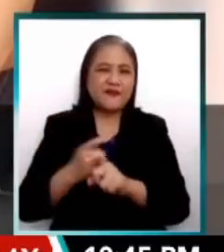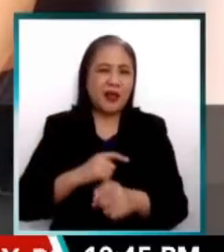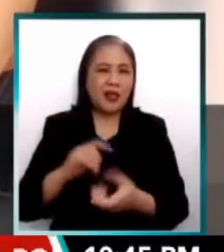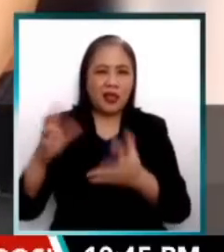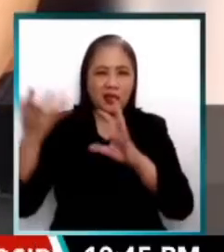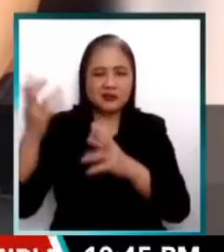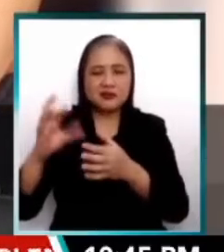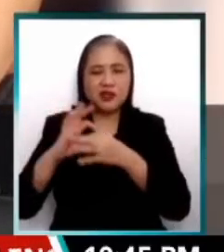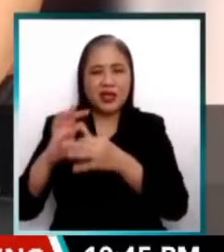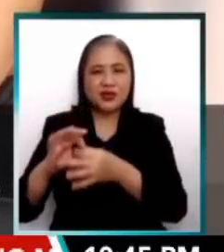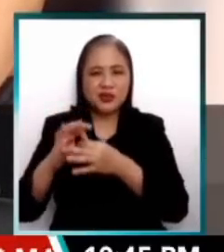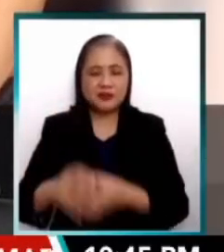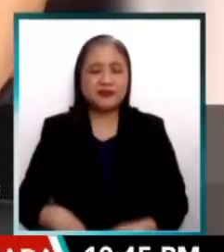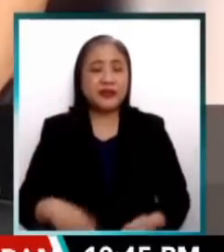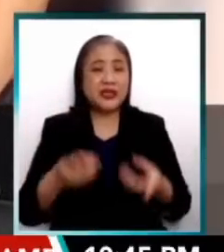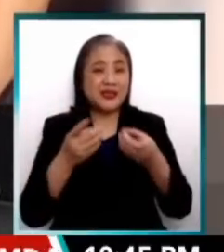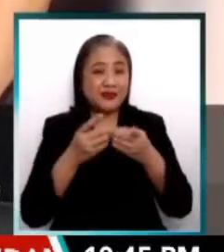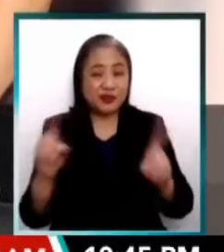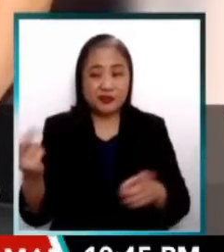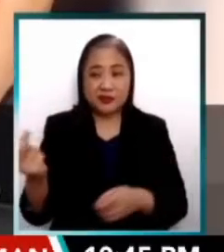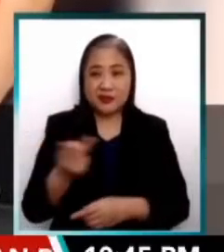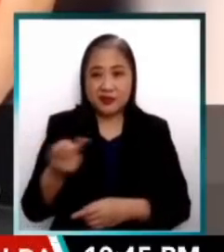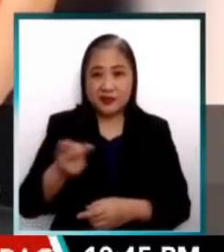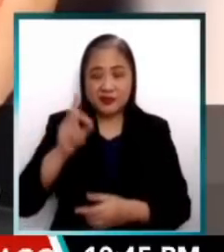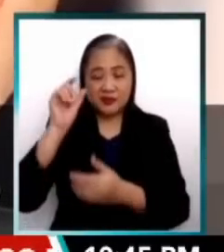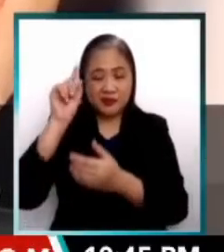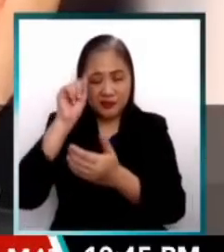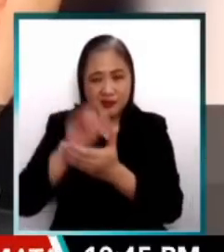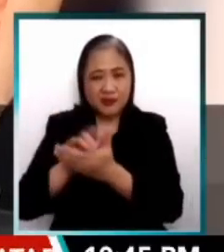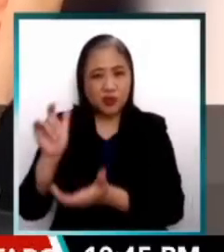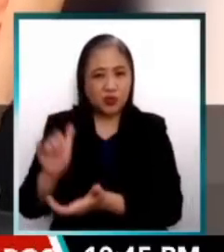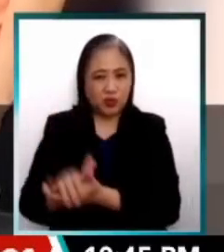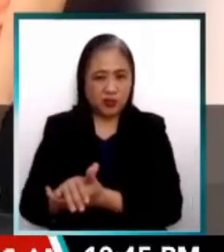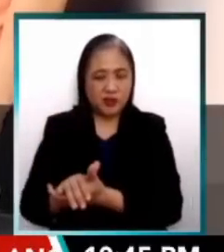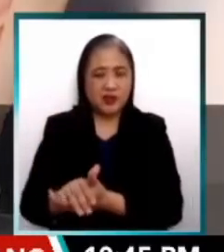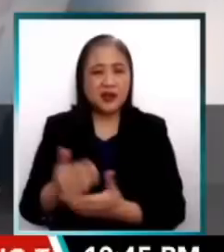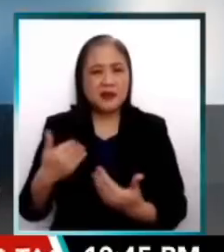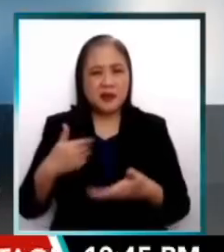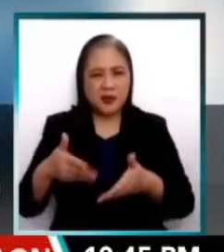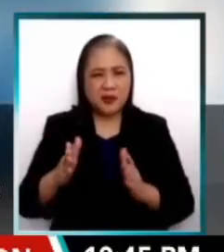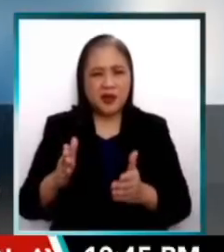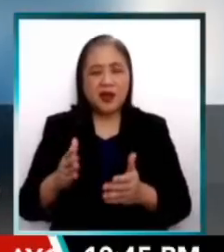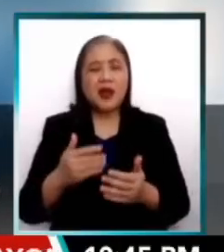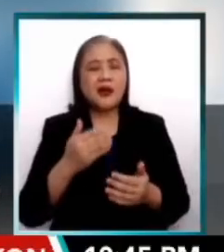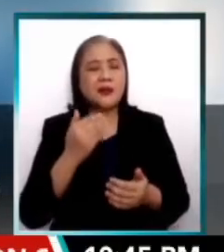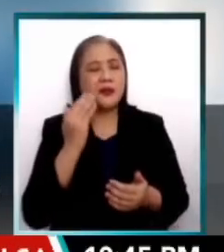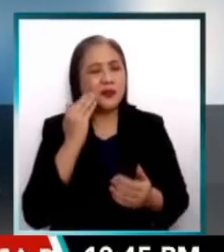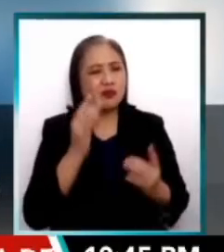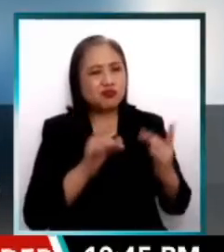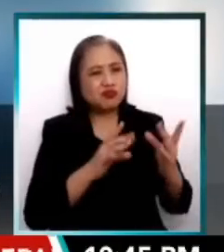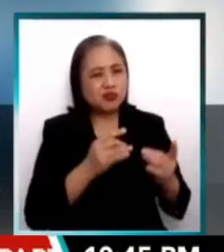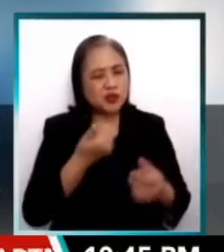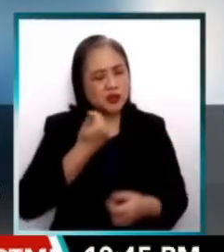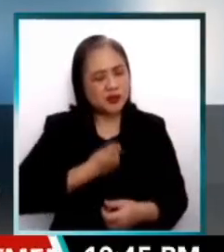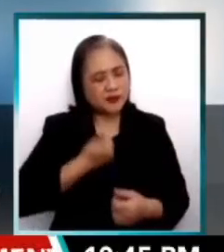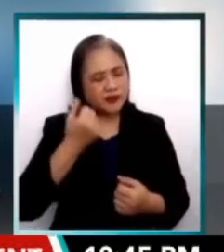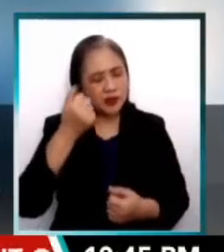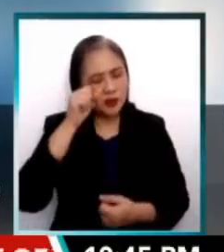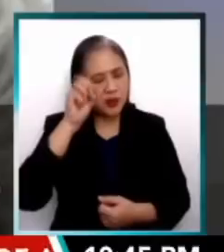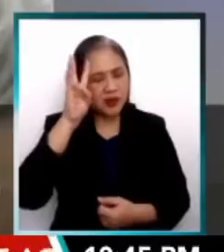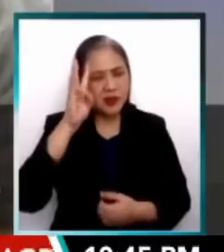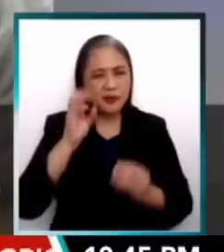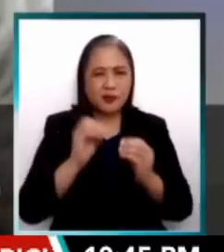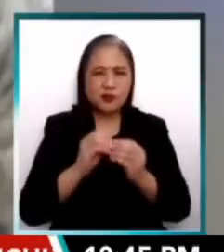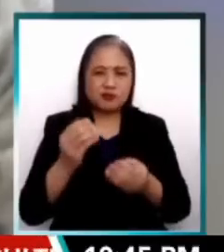ang paghihiwalay daw nilang mag-asawa ang naging daan para mas makilala nila ang kanilang mga sarili at makapagbagong